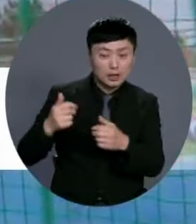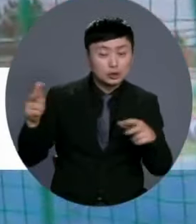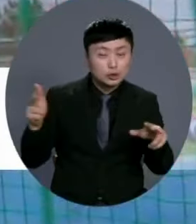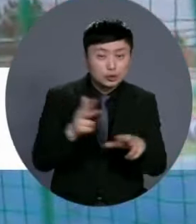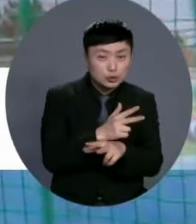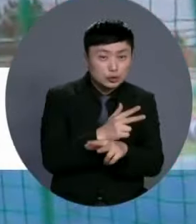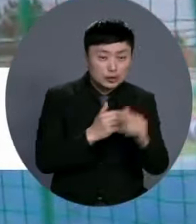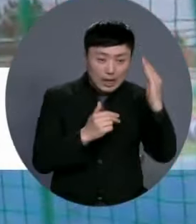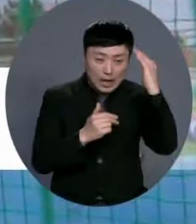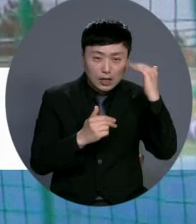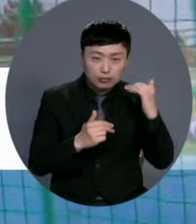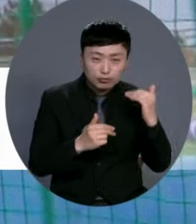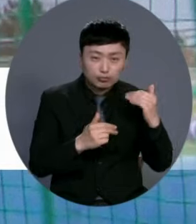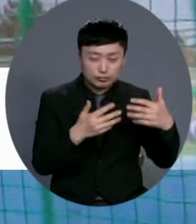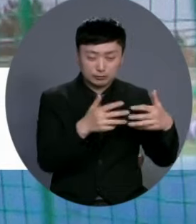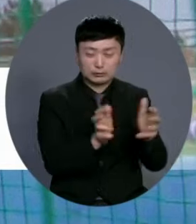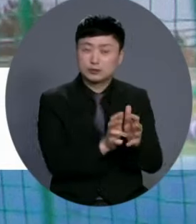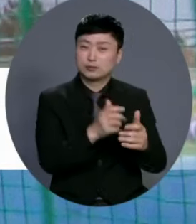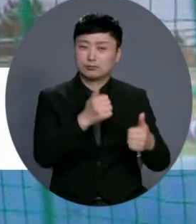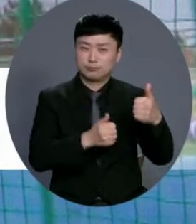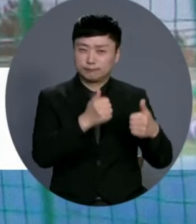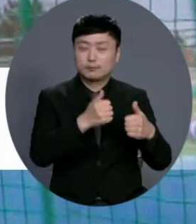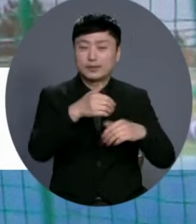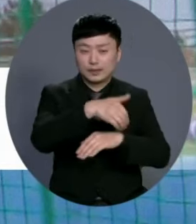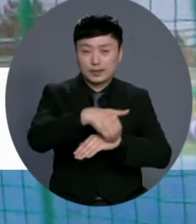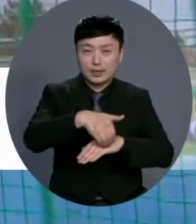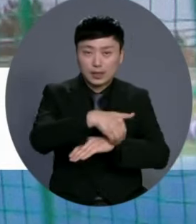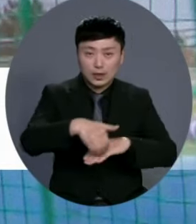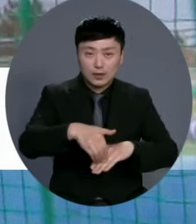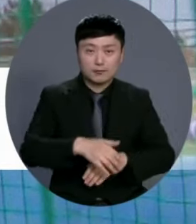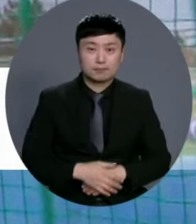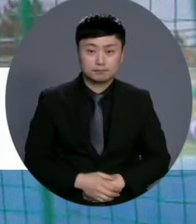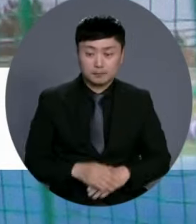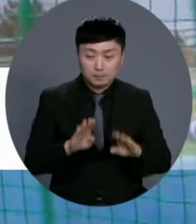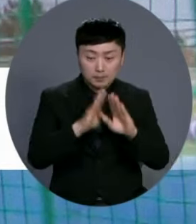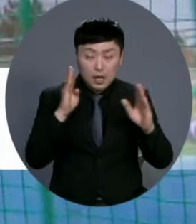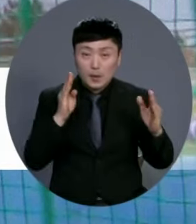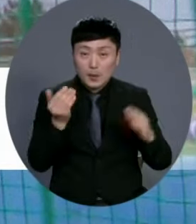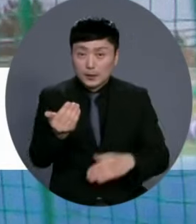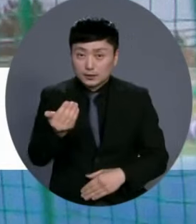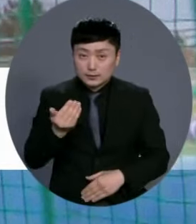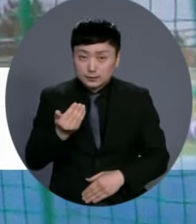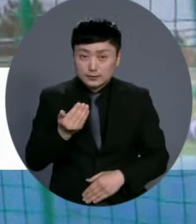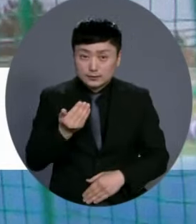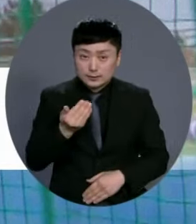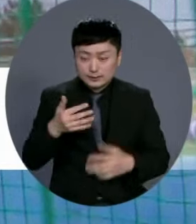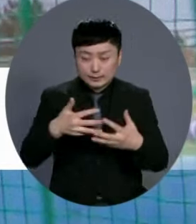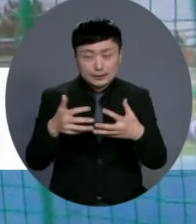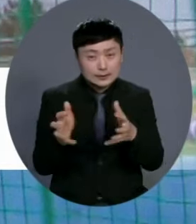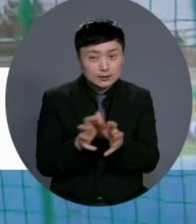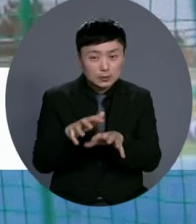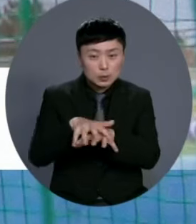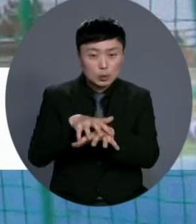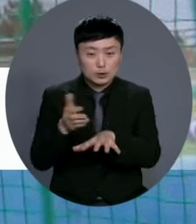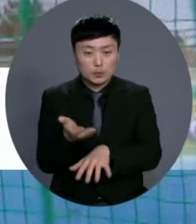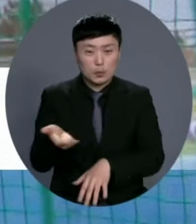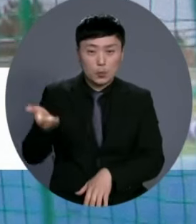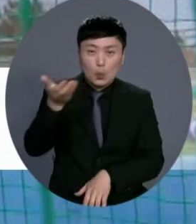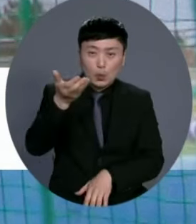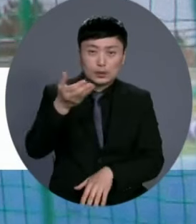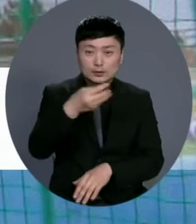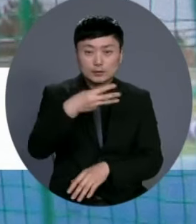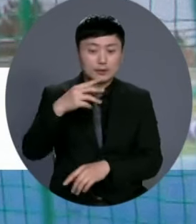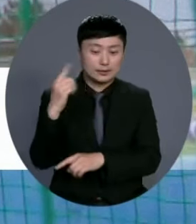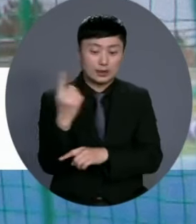이번 주부터 KBO 리그 팀들을 상대하고 있습니다. 빨라진 시즌 개막에 맞춰 팀 전력을 일찌감치 끌어올리고 있는